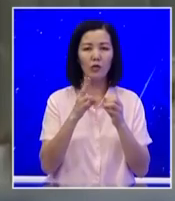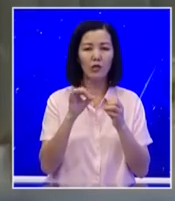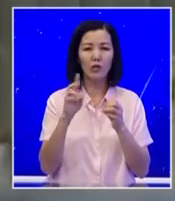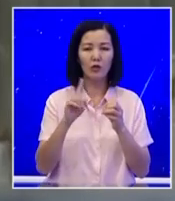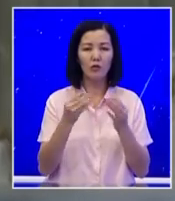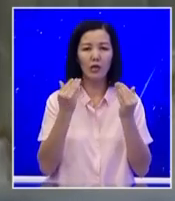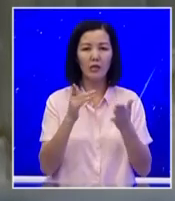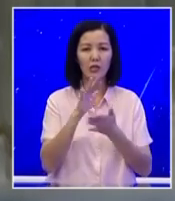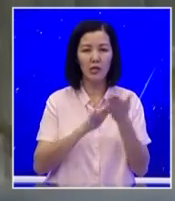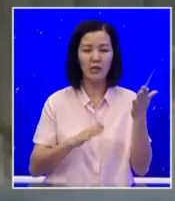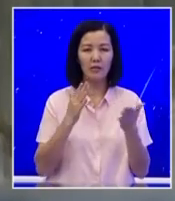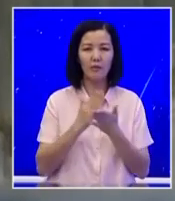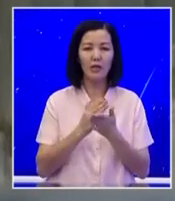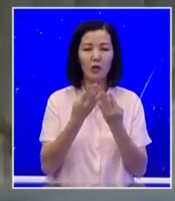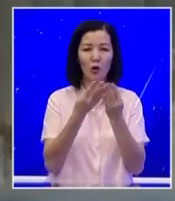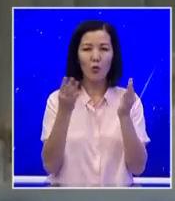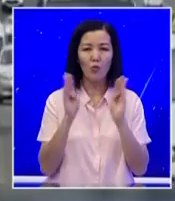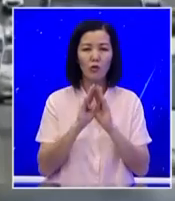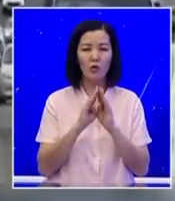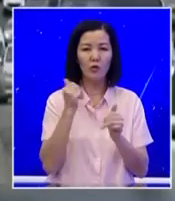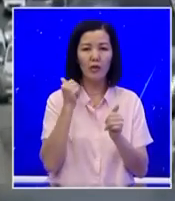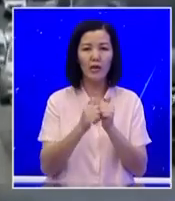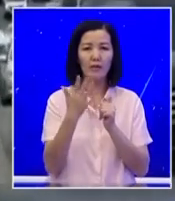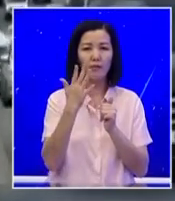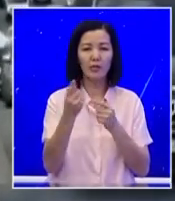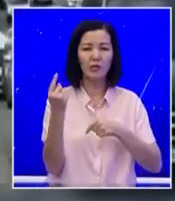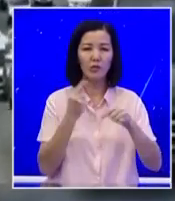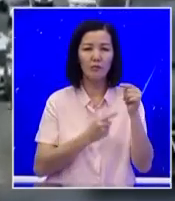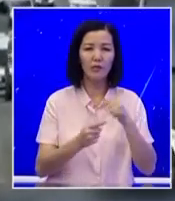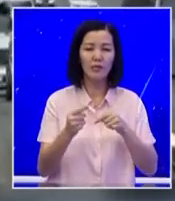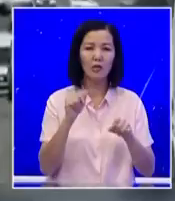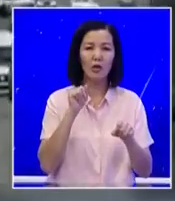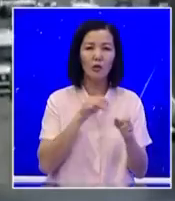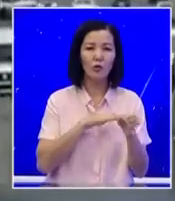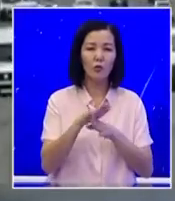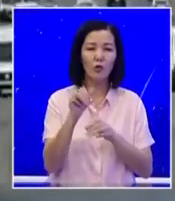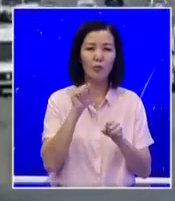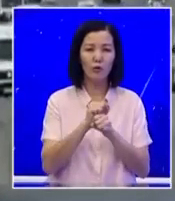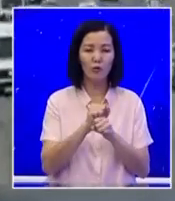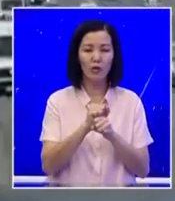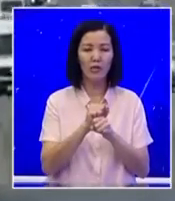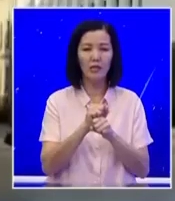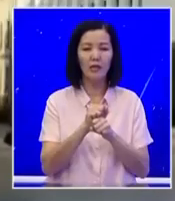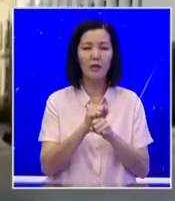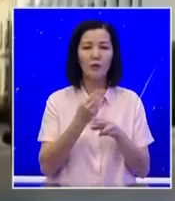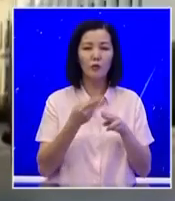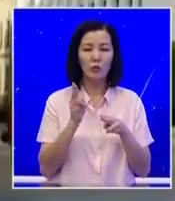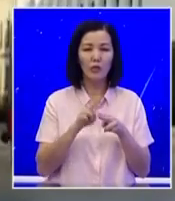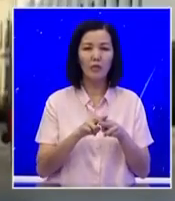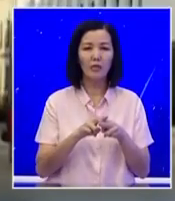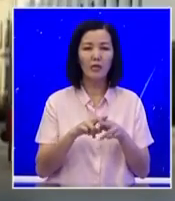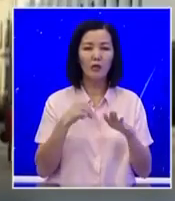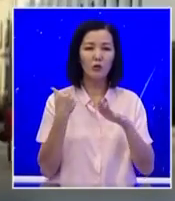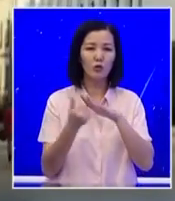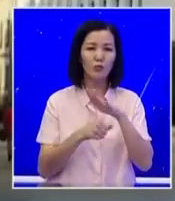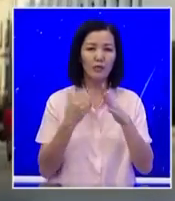әлі де жалғасып келеді. Оқшаулау кезінде әр 5-ші бизнес көзі жұмысын толығымен тоқтатуға мәжбүр болған. Сондықтан жұмыссыздар